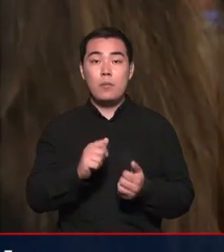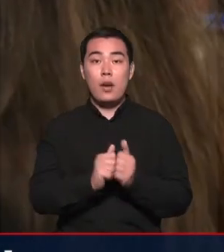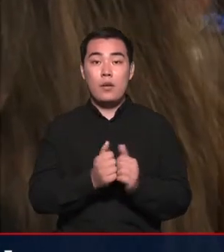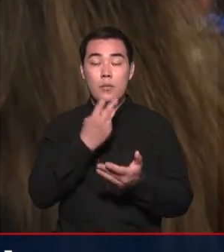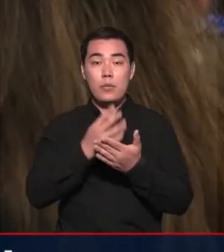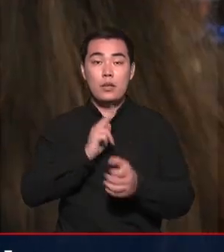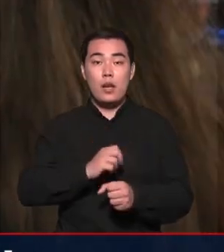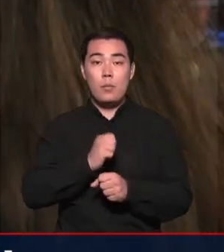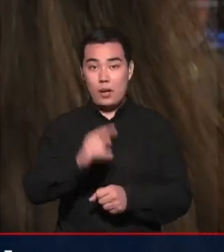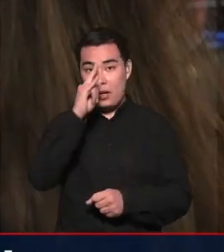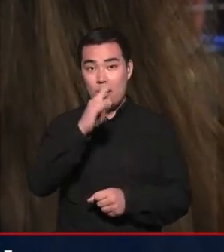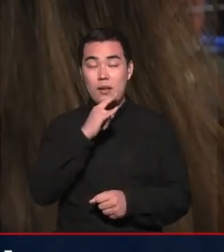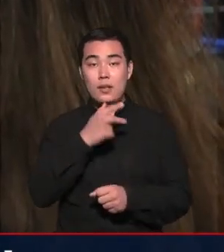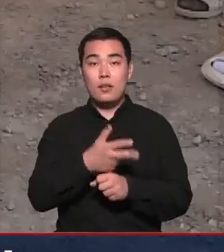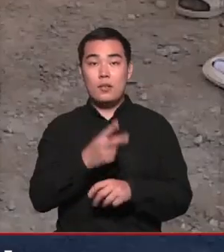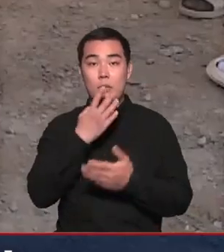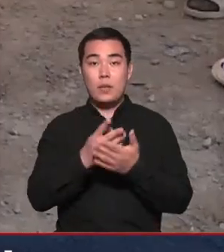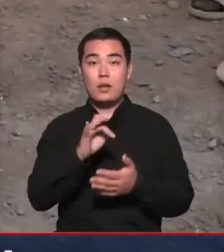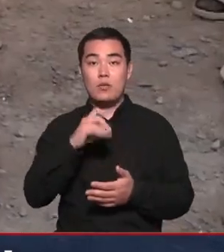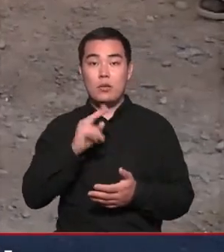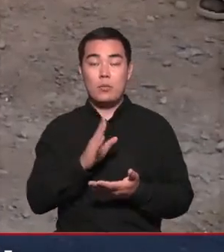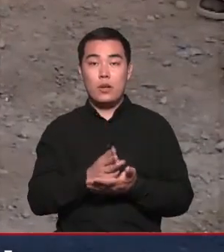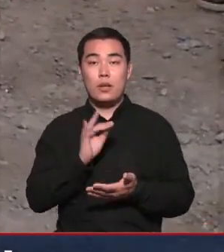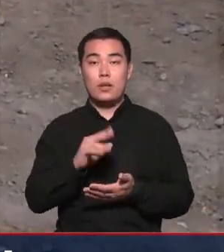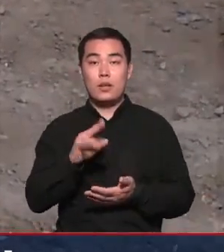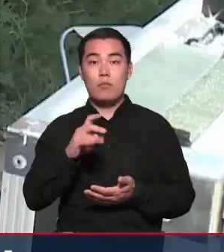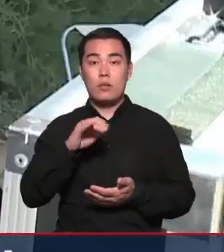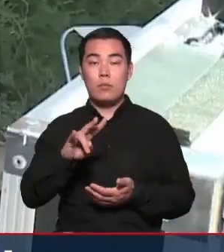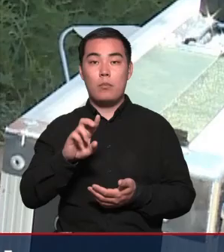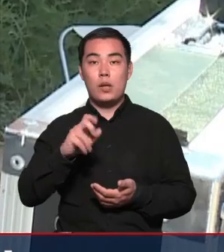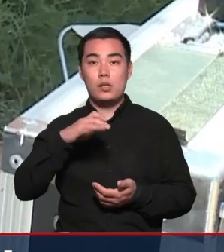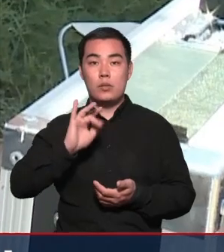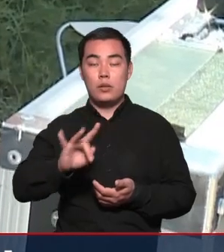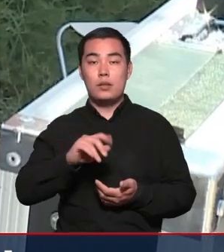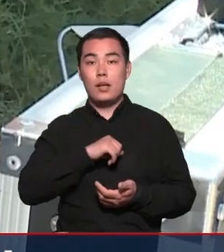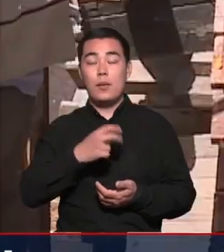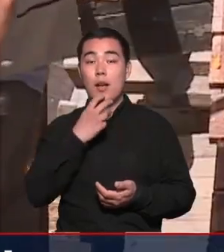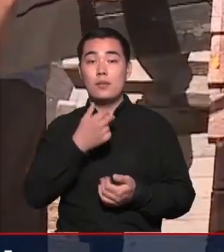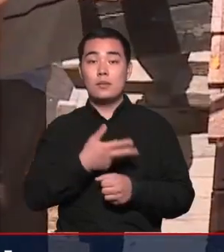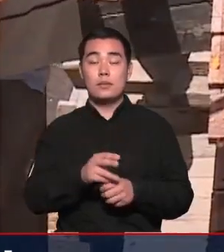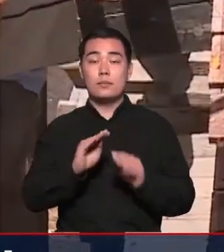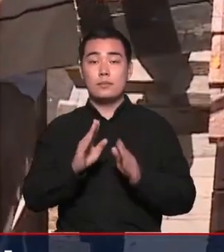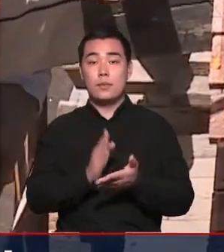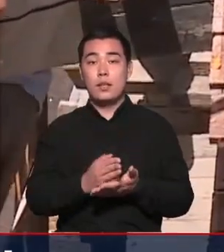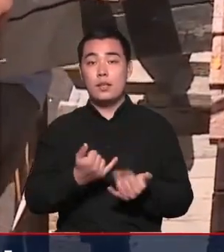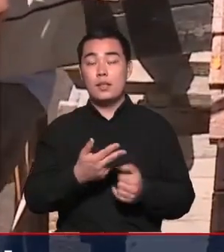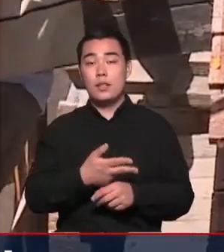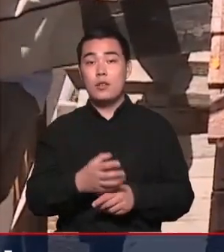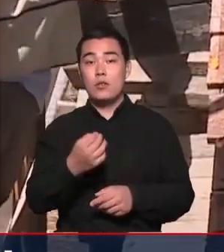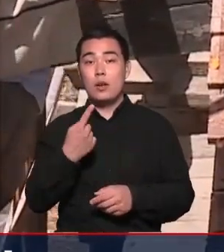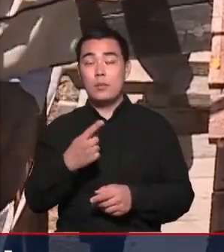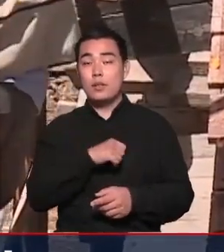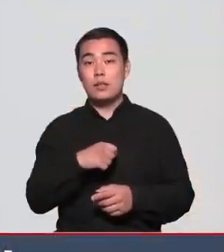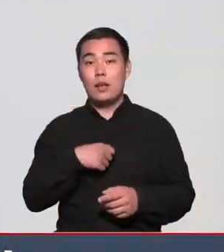өндірісі бойынша қазақстандық кино нарығындағы рекорд. Сонымен қатар Диван Батыр комедиялық мелодрамасының түсірілімі жүріп жатыр. Телеарнаның тағы бір